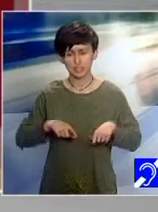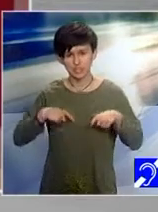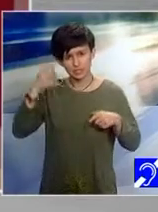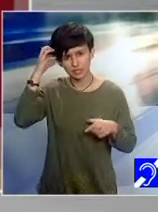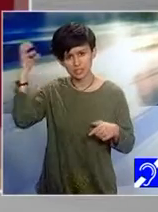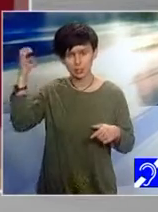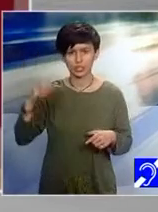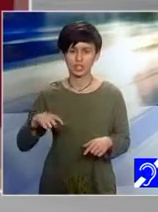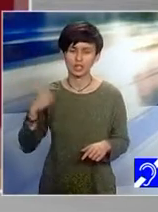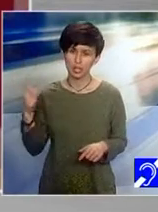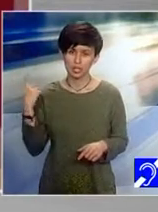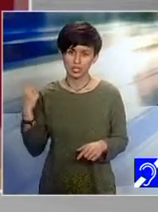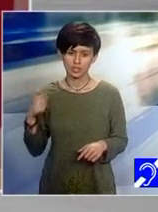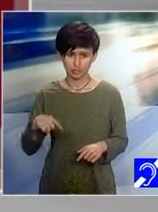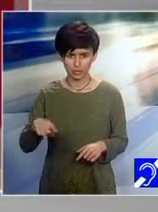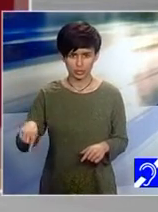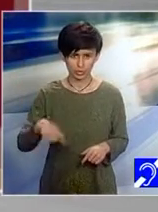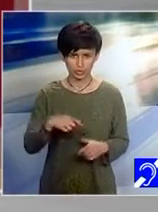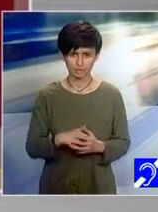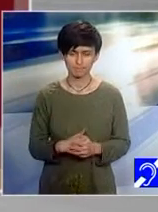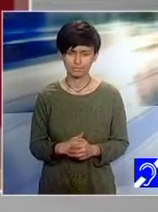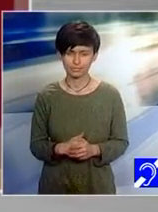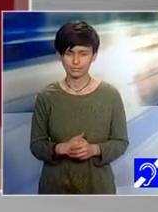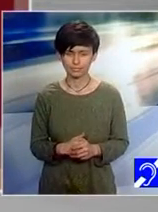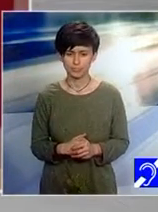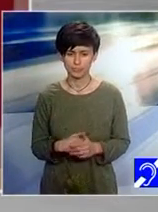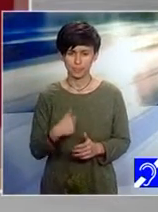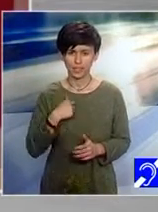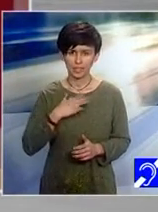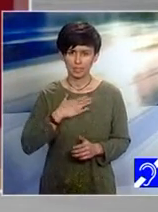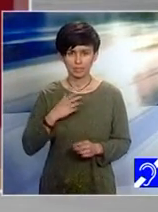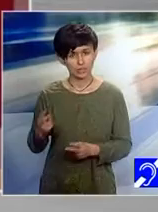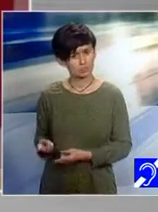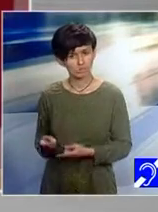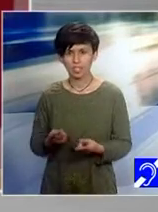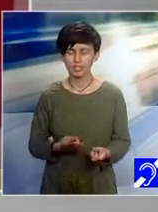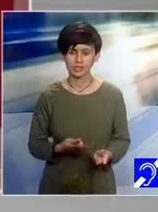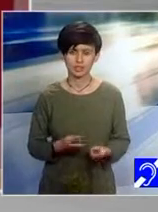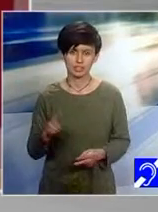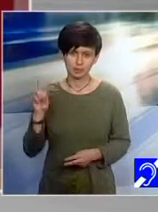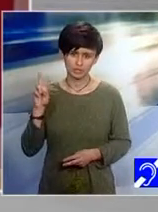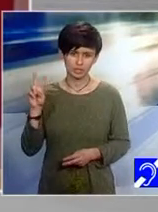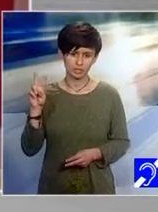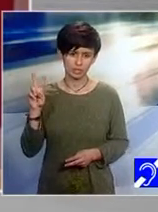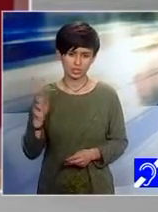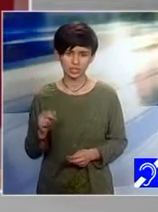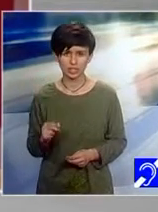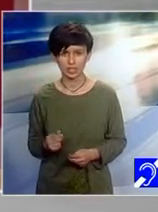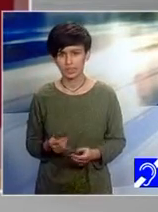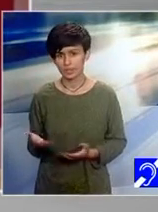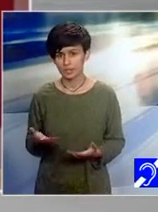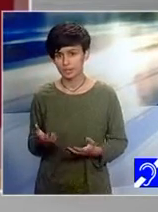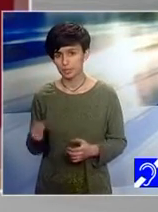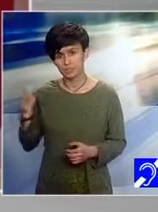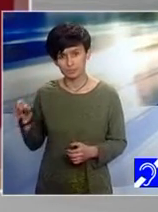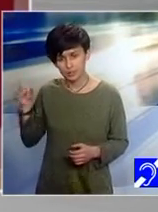nostru, dar și a regiunii noastre. În acest sens, îi am ca invitați pe doi dintre cei care sunt foarte